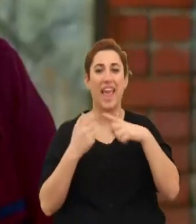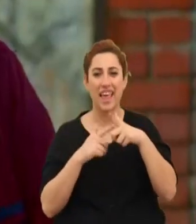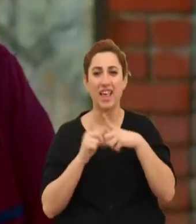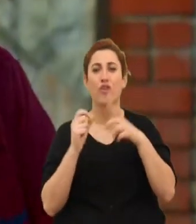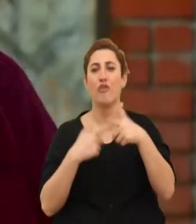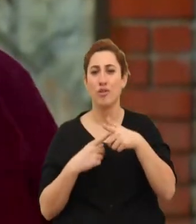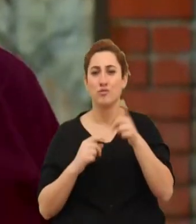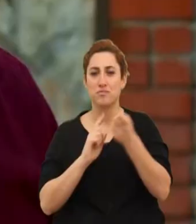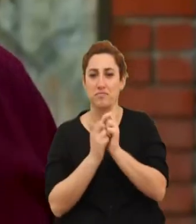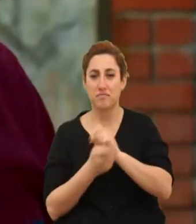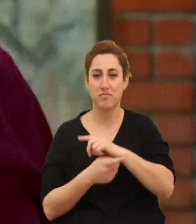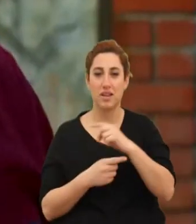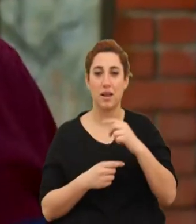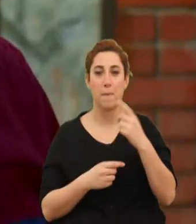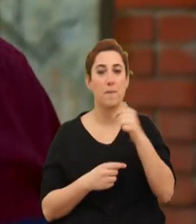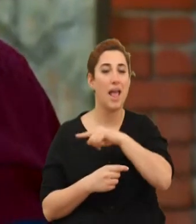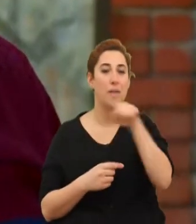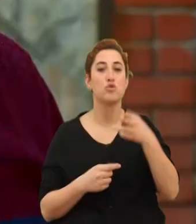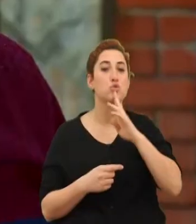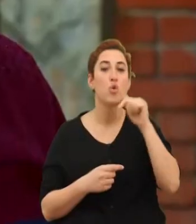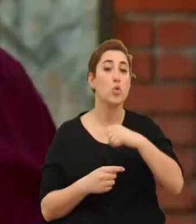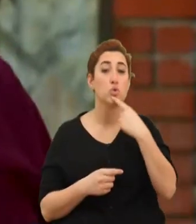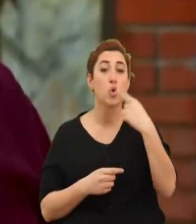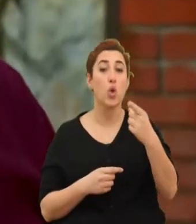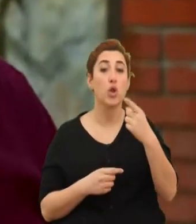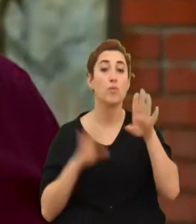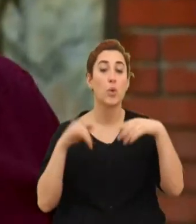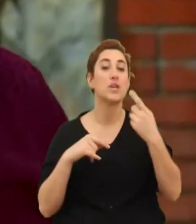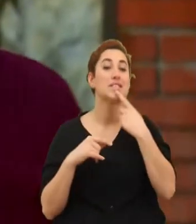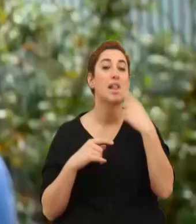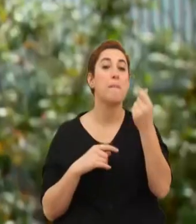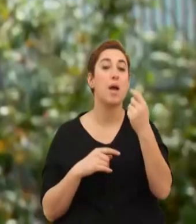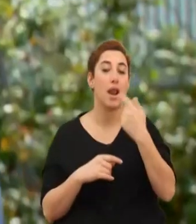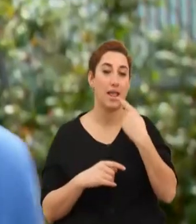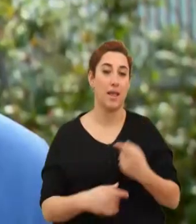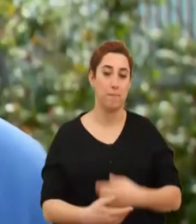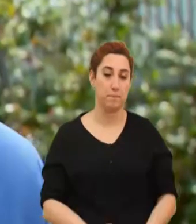flüs, nüklük, pagaraga. Bu en son söylediğinde kuş dili para demek.